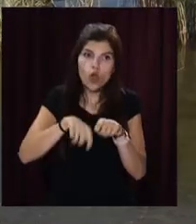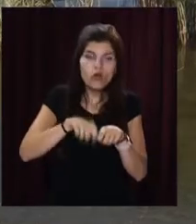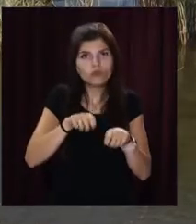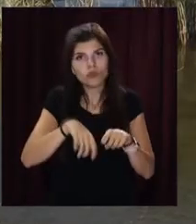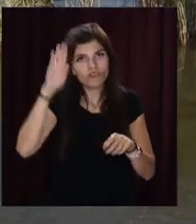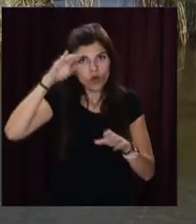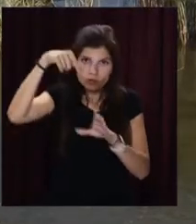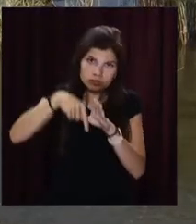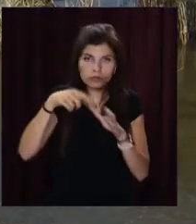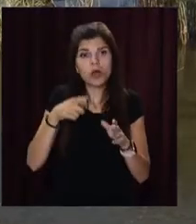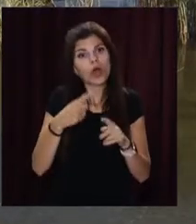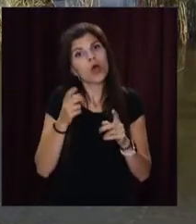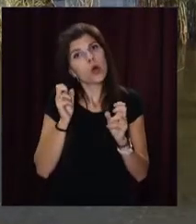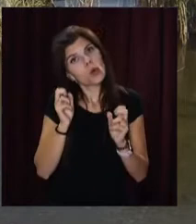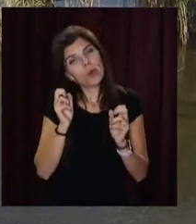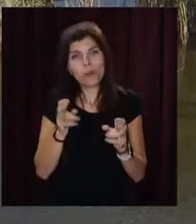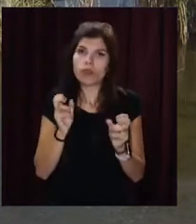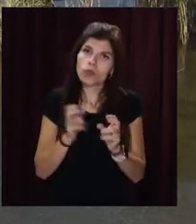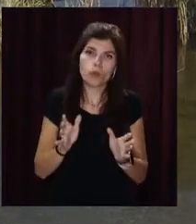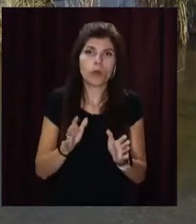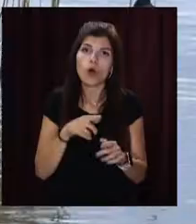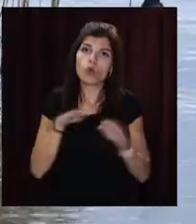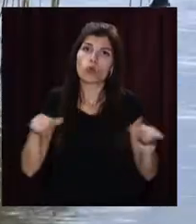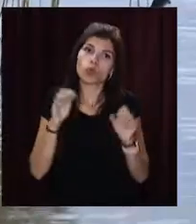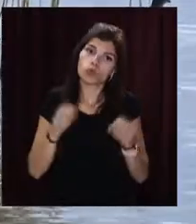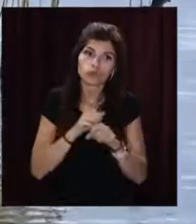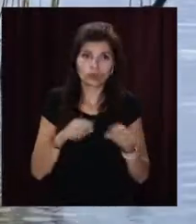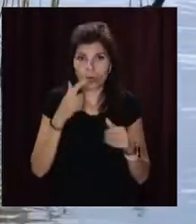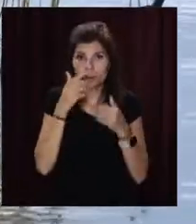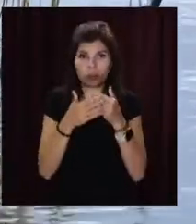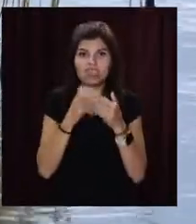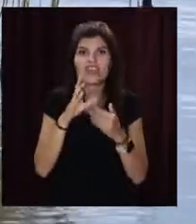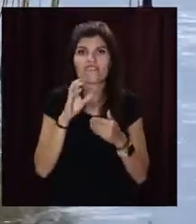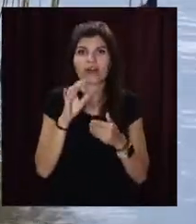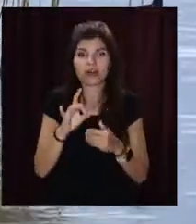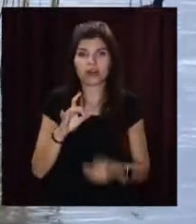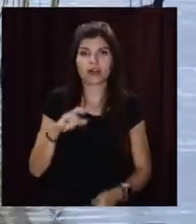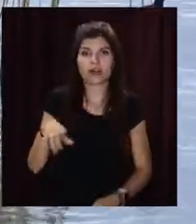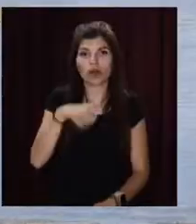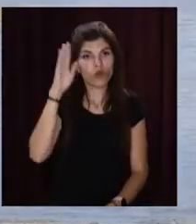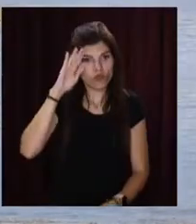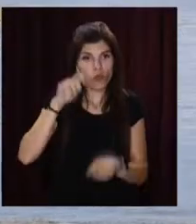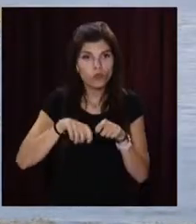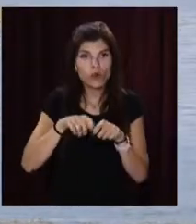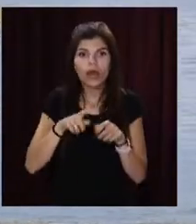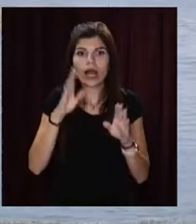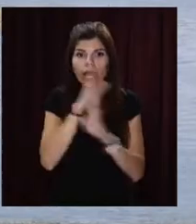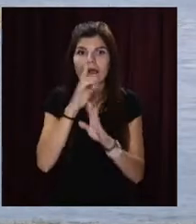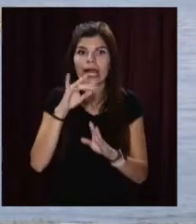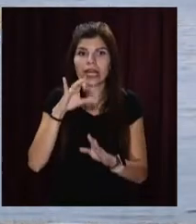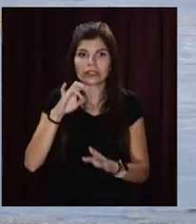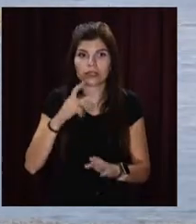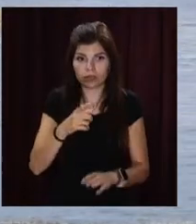Аби контролювати стан води, науковці моніторять Дніпро щомісяця. Цього разу з'ясували, чи безпечна вода у Дніпрі для риби та чи можна